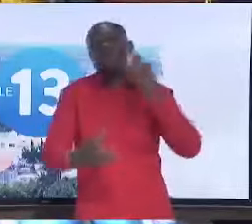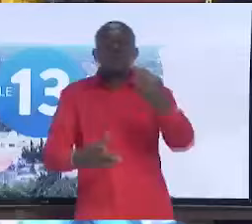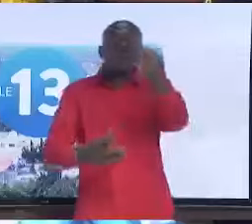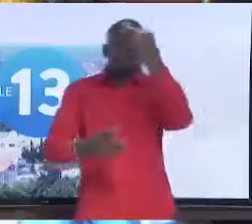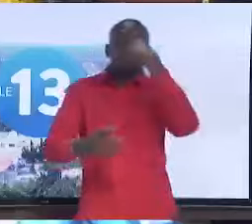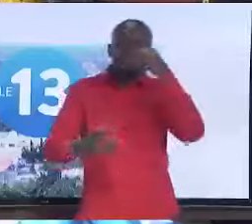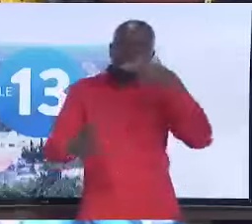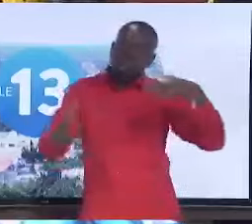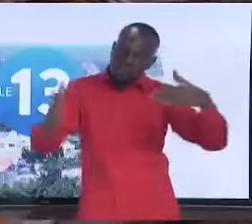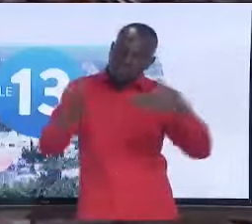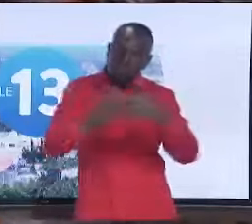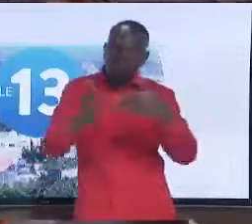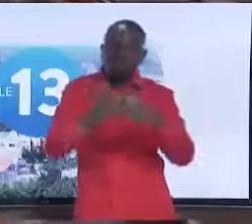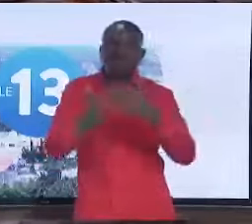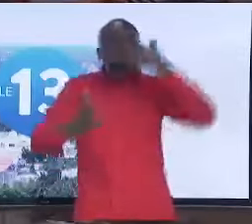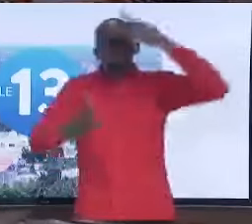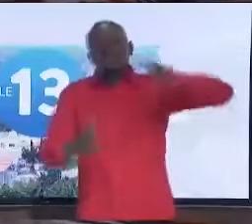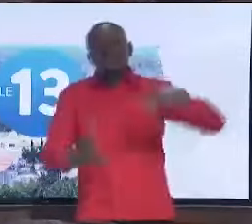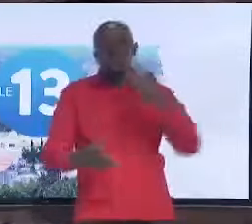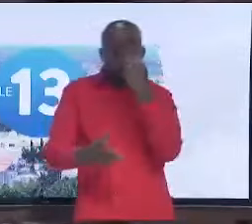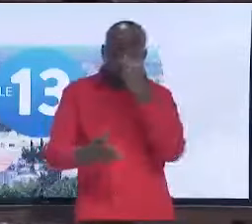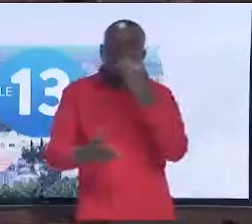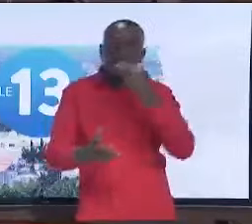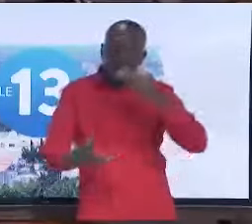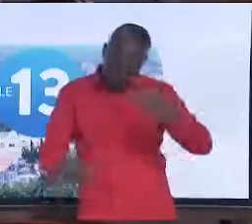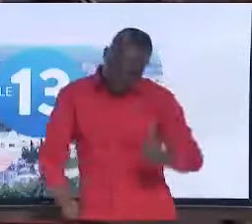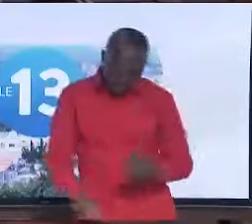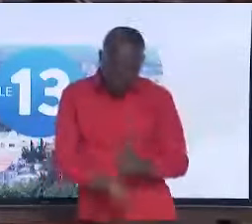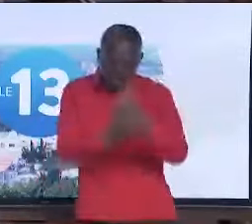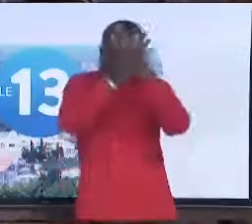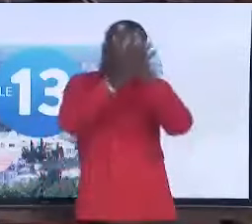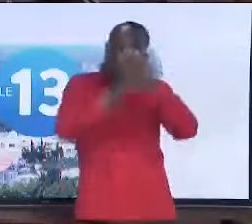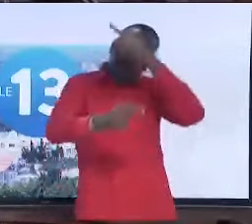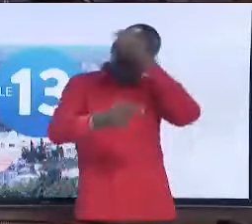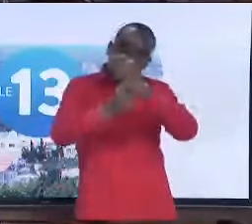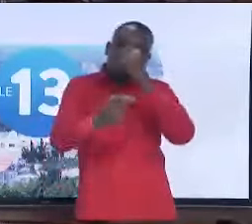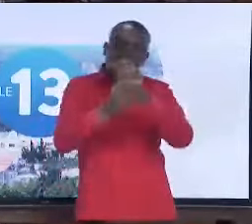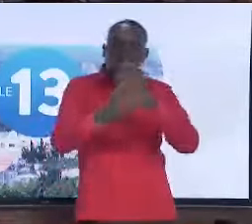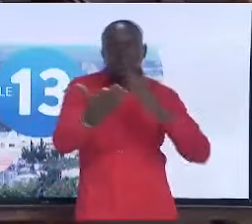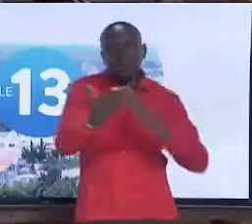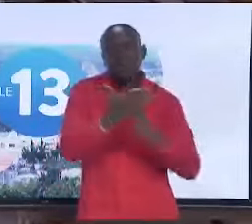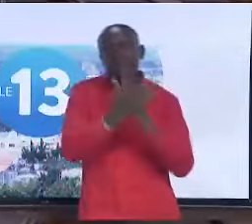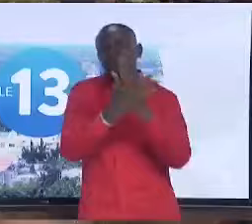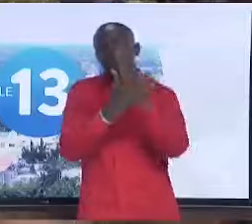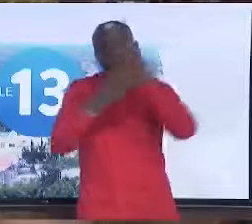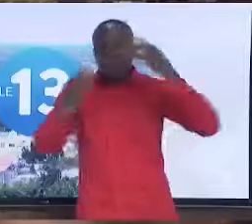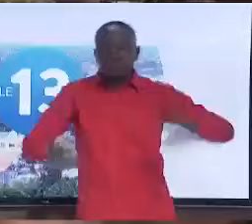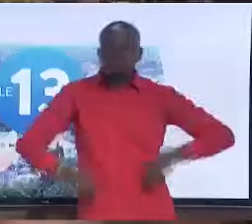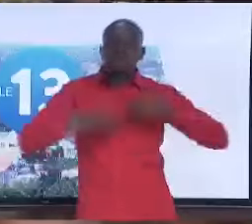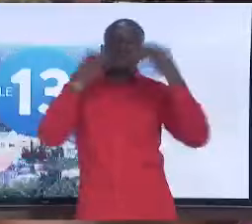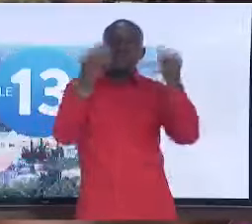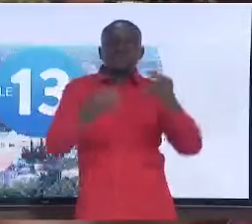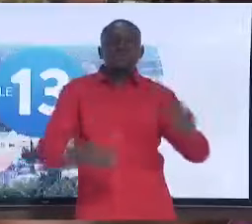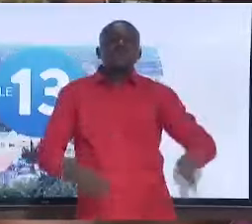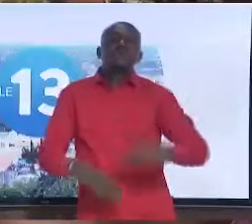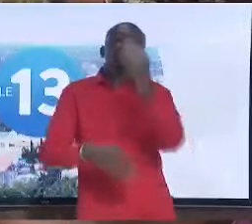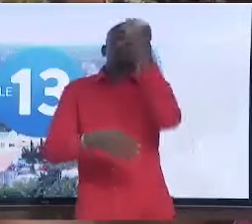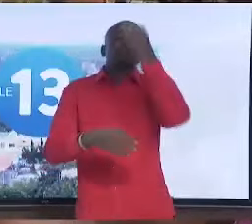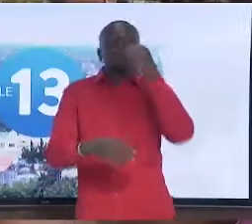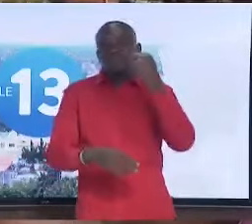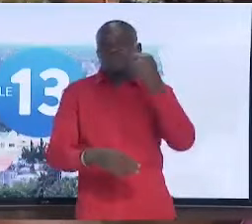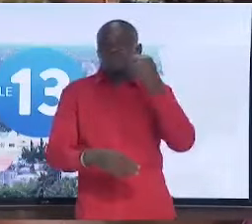contre la malnutrition. L'UNICEF a appuyé cette activité à travers l'approvisionnement en intrants nutritionnels